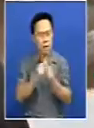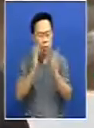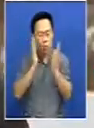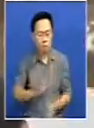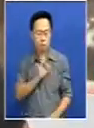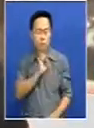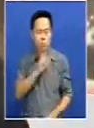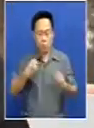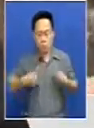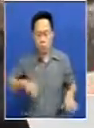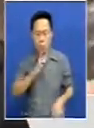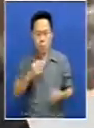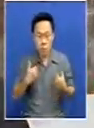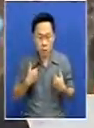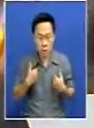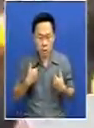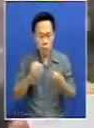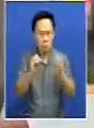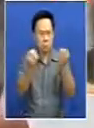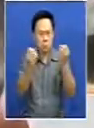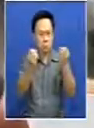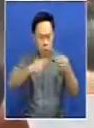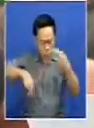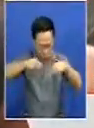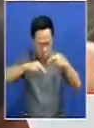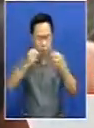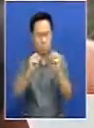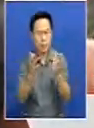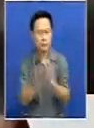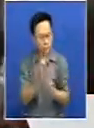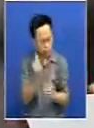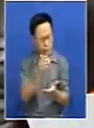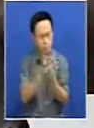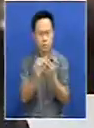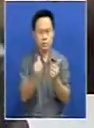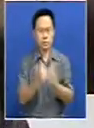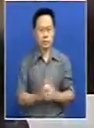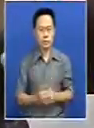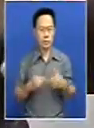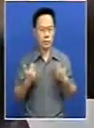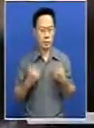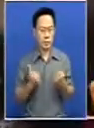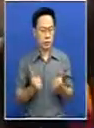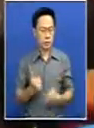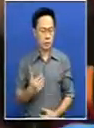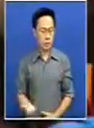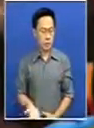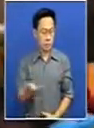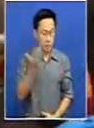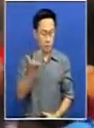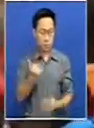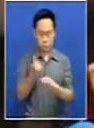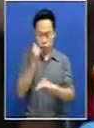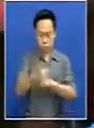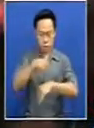มคะ ไม่นะครับ ไม่ไม่ เล่นเล่นมาไม่มีนะครับ ดีกว่าทุกปีเนาะ ใช่ครับ สนุกค่ะหนูมาแต่เช้าแล้วค่ะมาแ